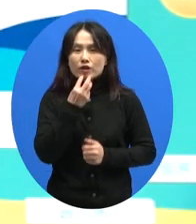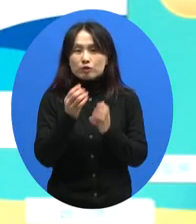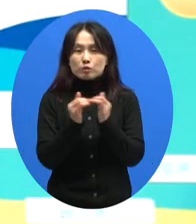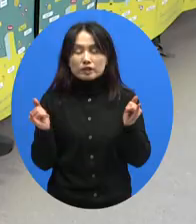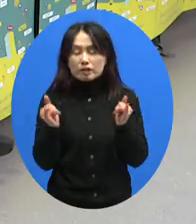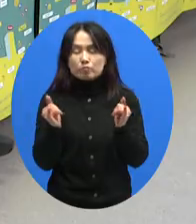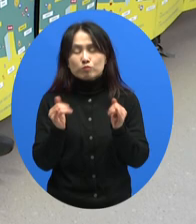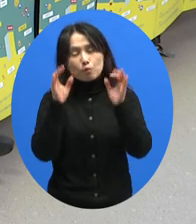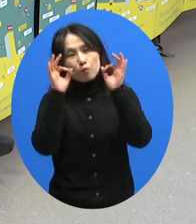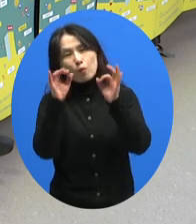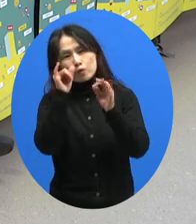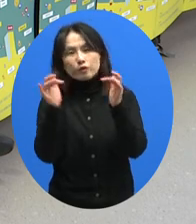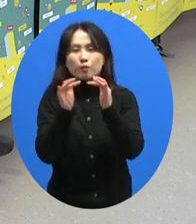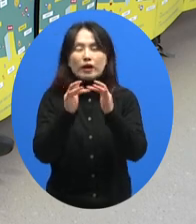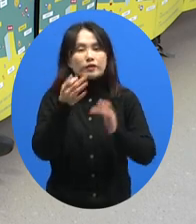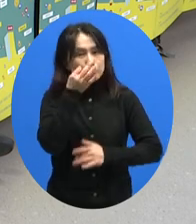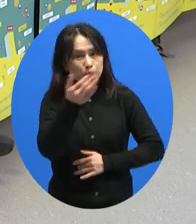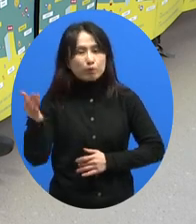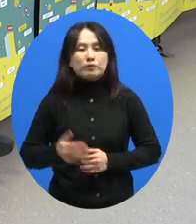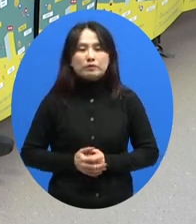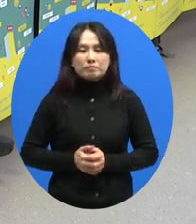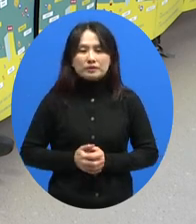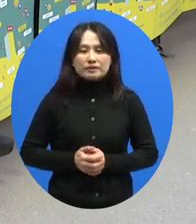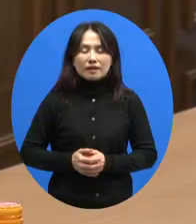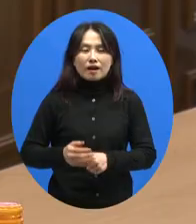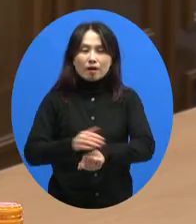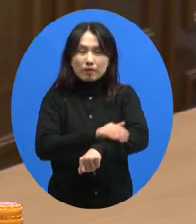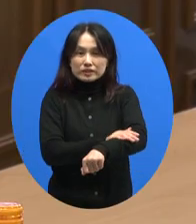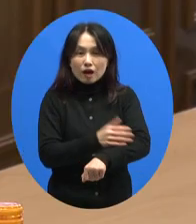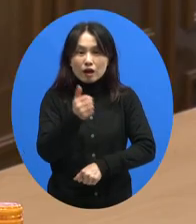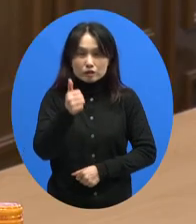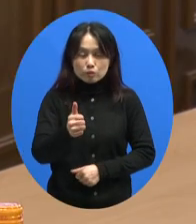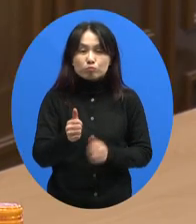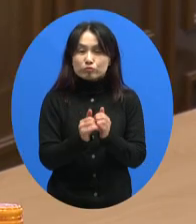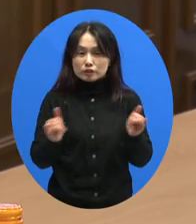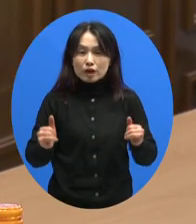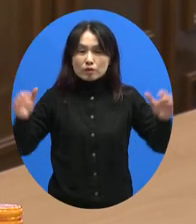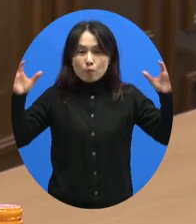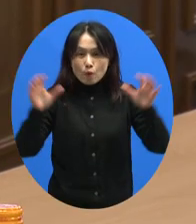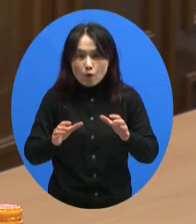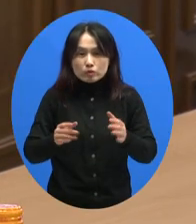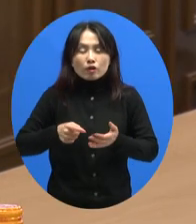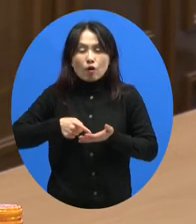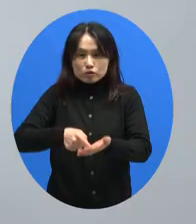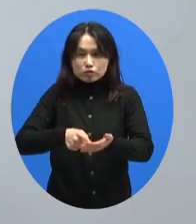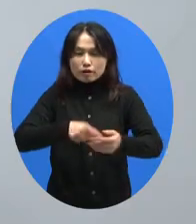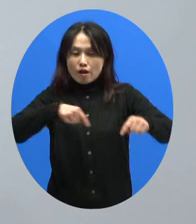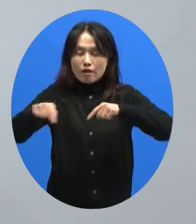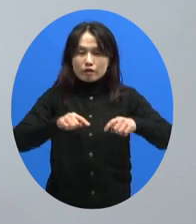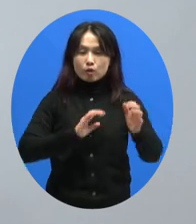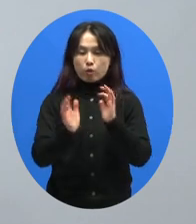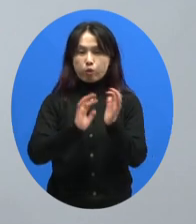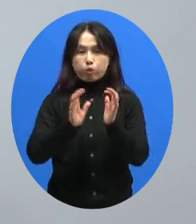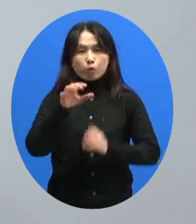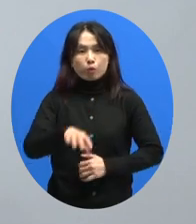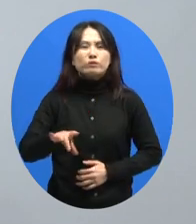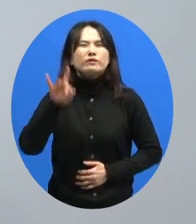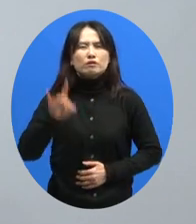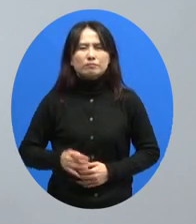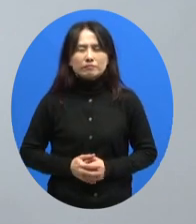온라인 생중계됐습니다. 경기도 과장급 간부가 이렇게 모두 모여 정책을 제안하고 논의하는 자리는